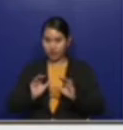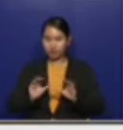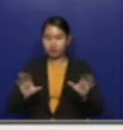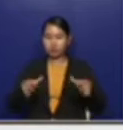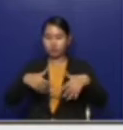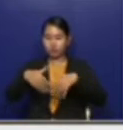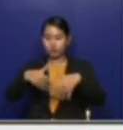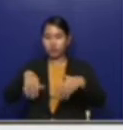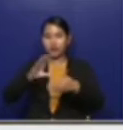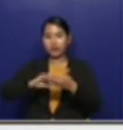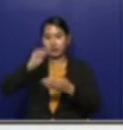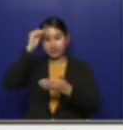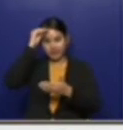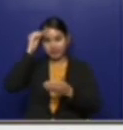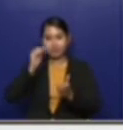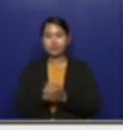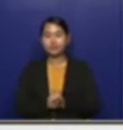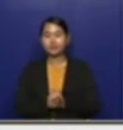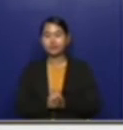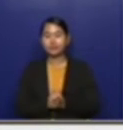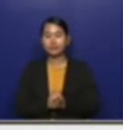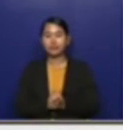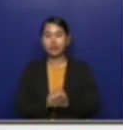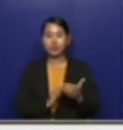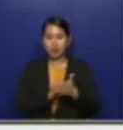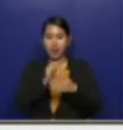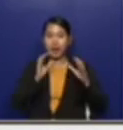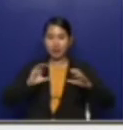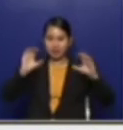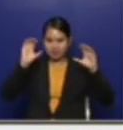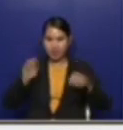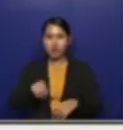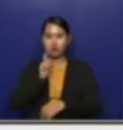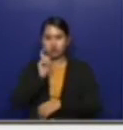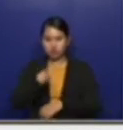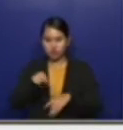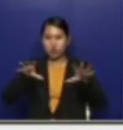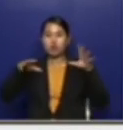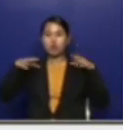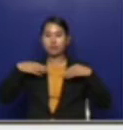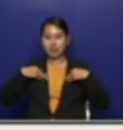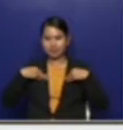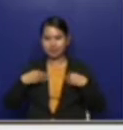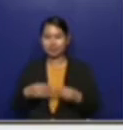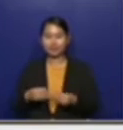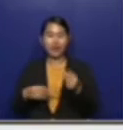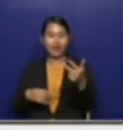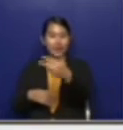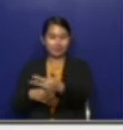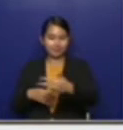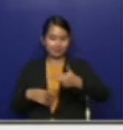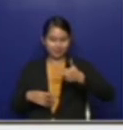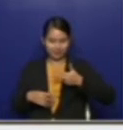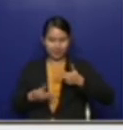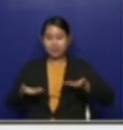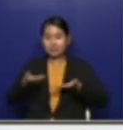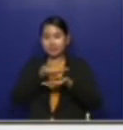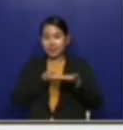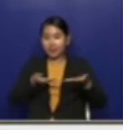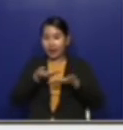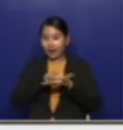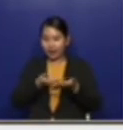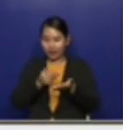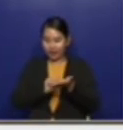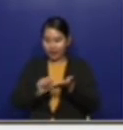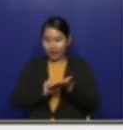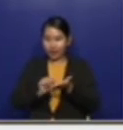นก็คือในฝ่ายรัฐบาลก็ควรรับข้อเสนอของนิสิตนักศึกษาไปพิจารณาแล้วแก้ไ